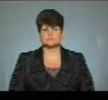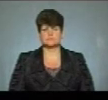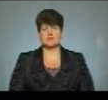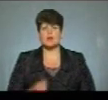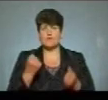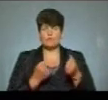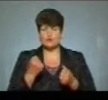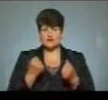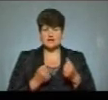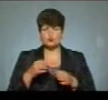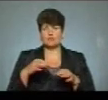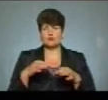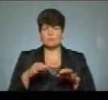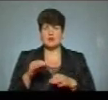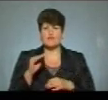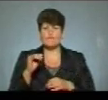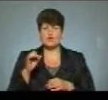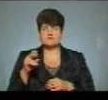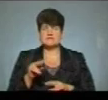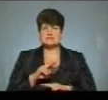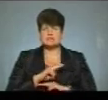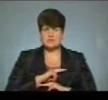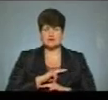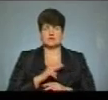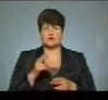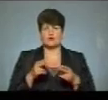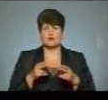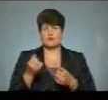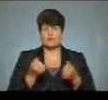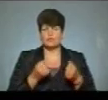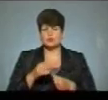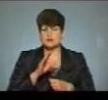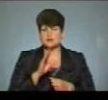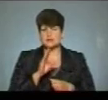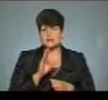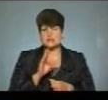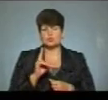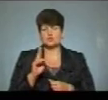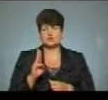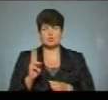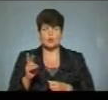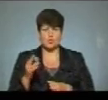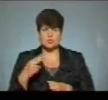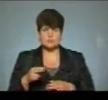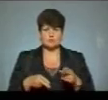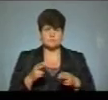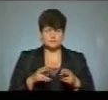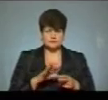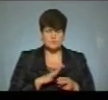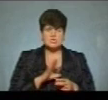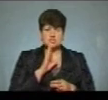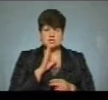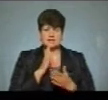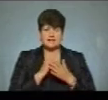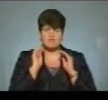Водій автомобіля Volkswagen загинув, водійку Шкоди прооперували після аварії, яка сталася на в'їзді до села Ступки Тернопільського району. Жінка